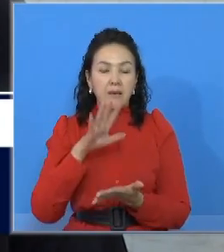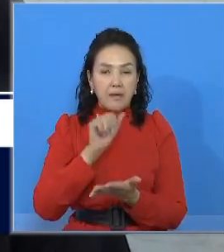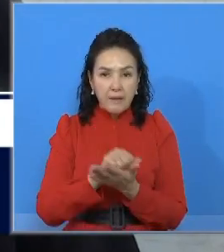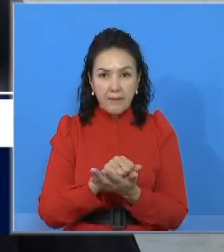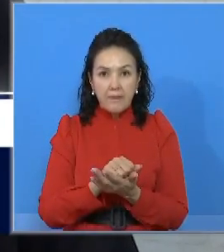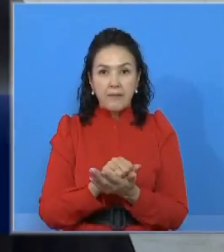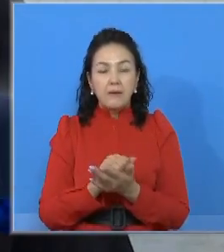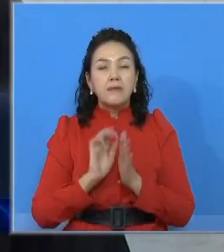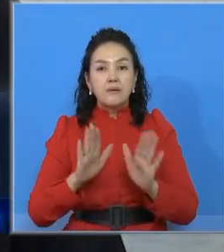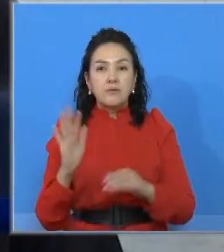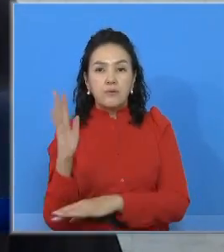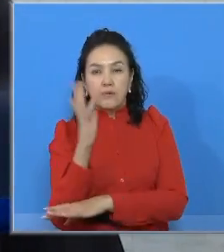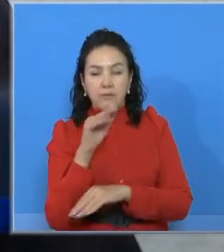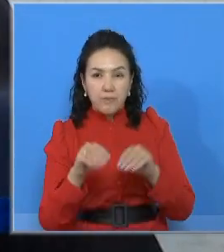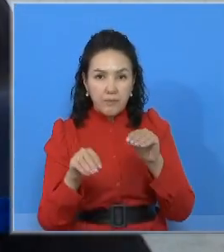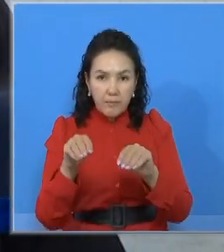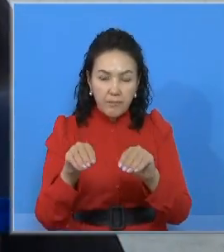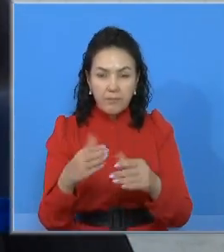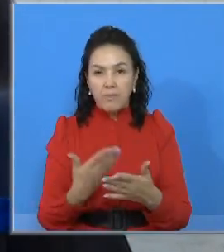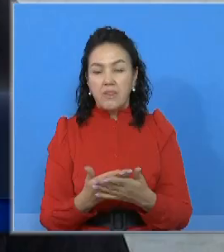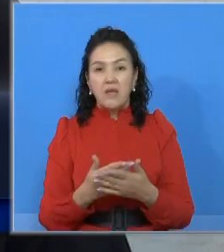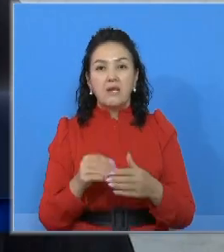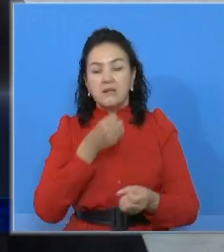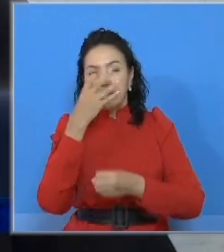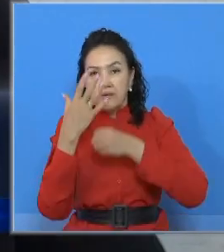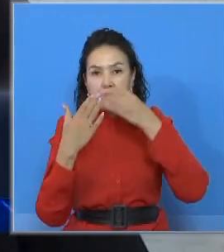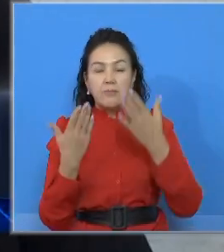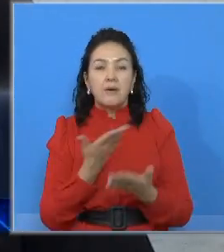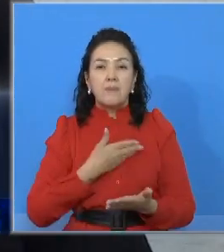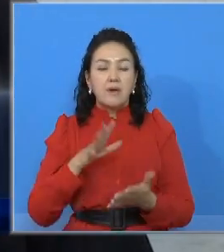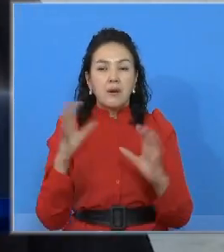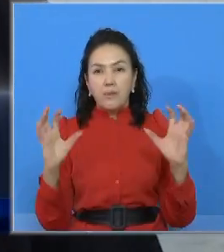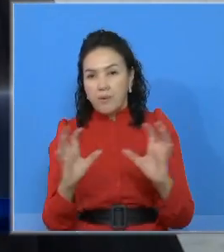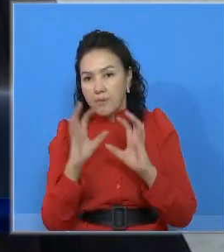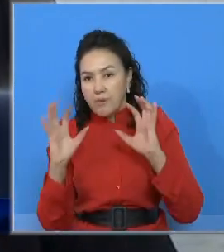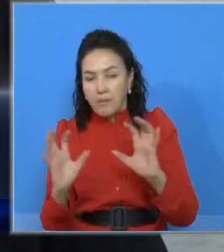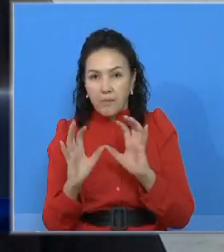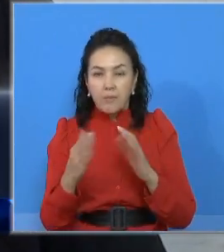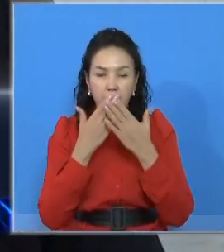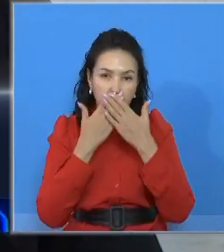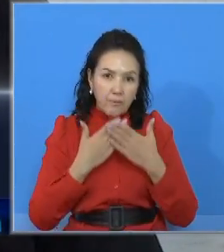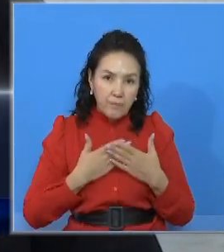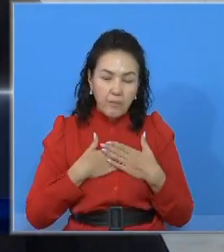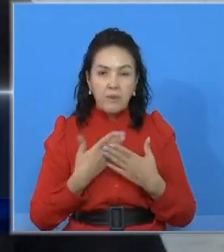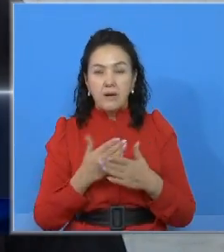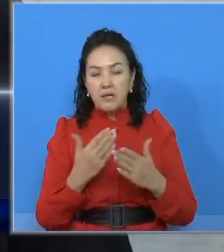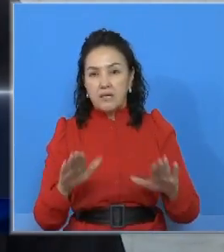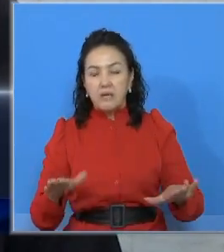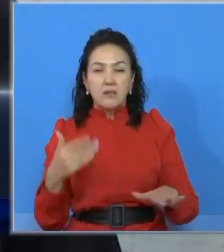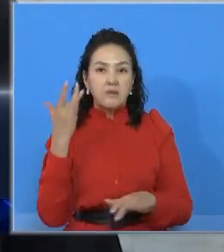занимаемся не только посадкой деревьев, посадкой цветов, мы за ними ухаживаем с любовью. Наши дети